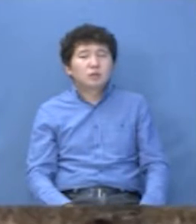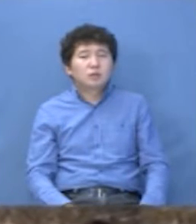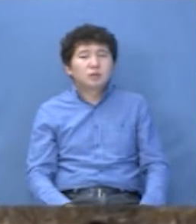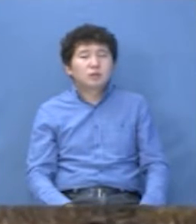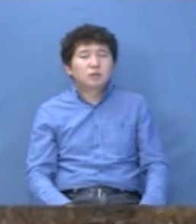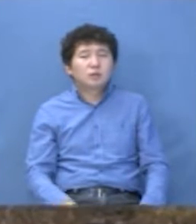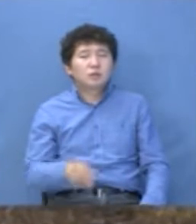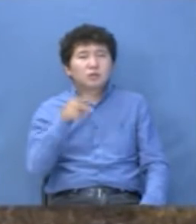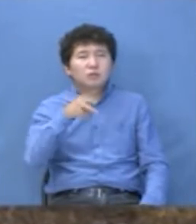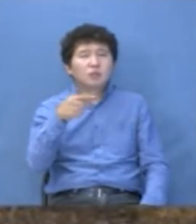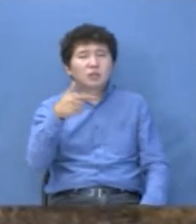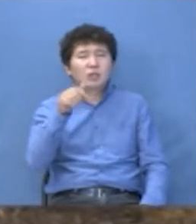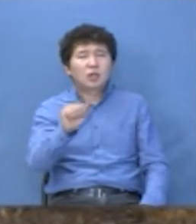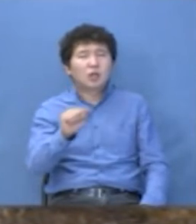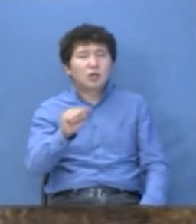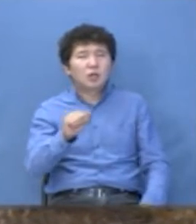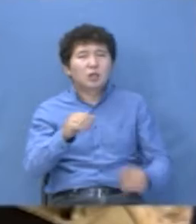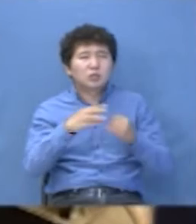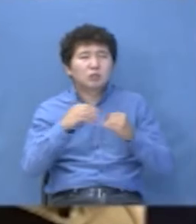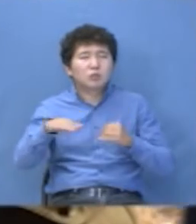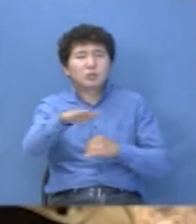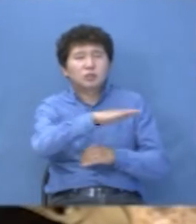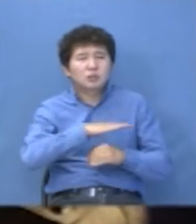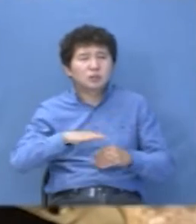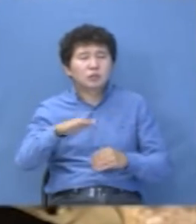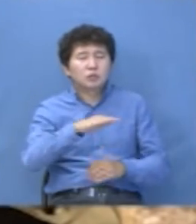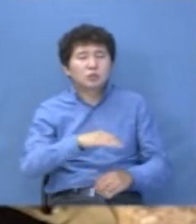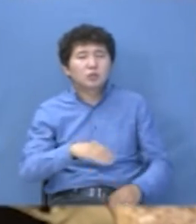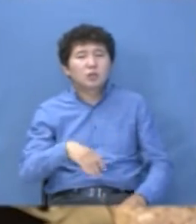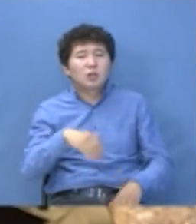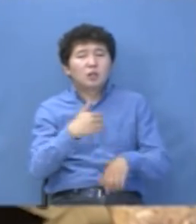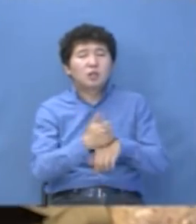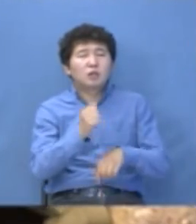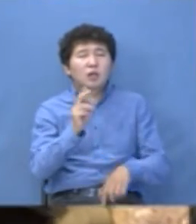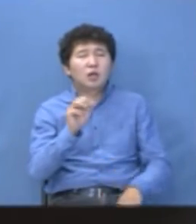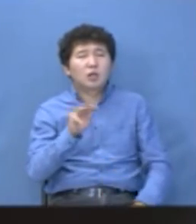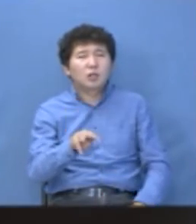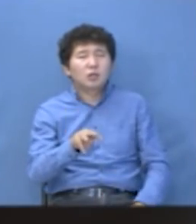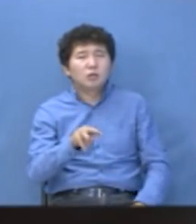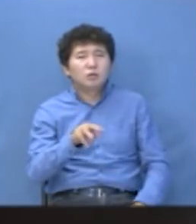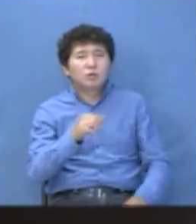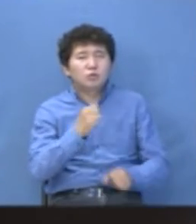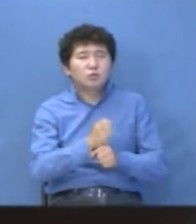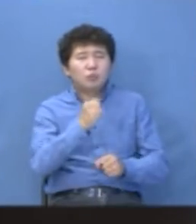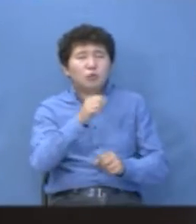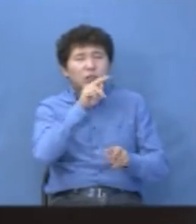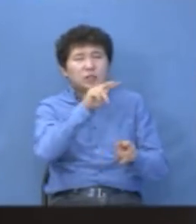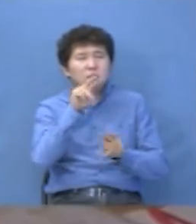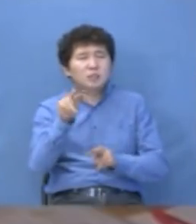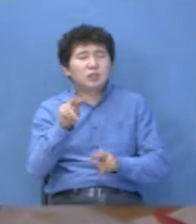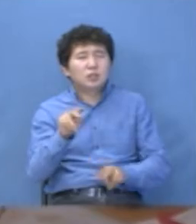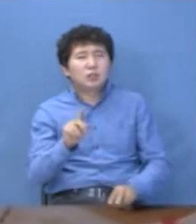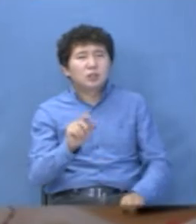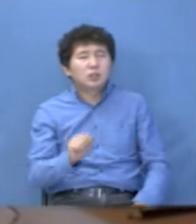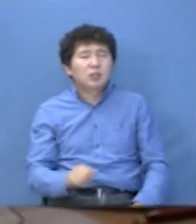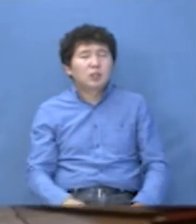аумағы 2000 гектар құрады. Облыс әкімі Даниал Ахметов жағдайды қатаң қадағалауда ұстауда екендігін жеткізді. Қазір жағдай тұрақты, демалыс